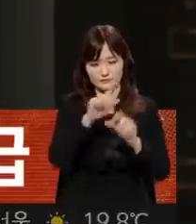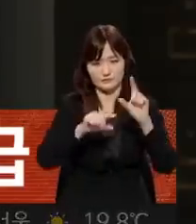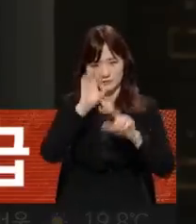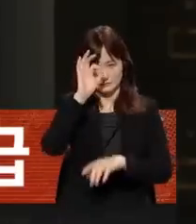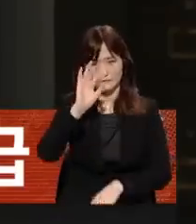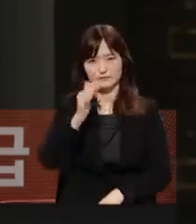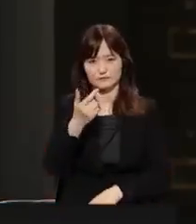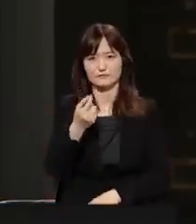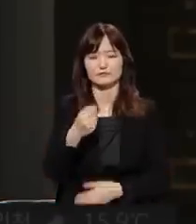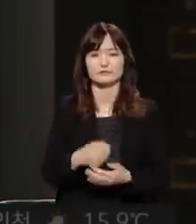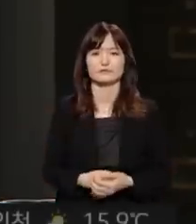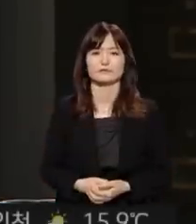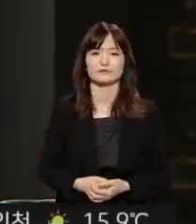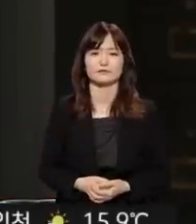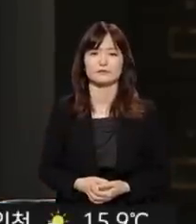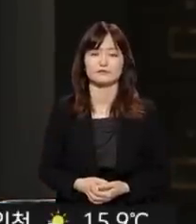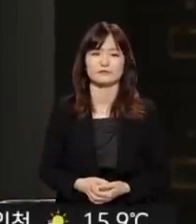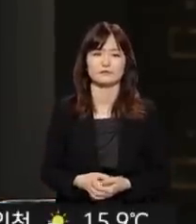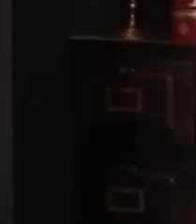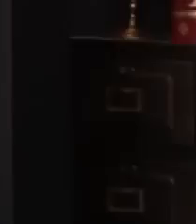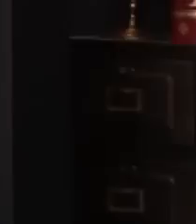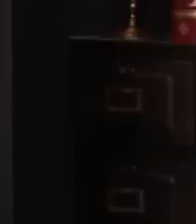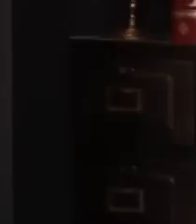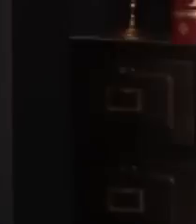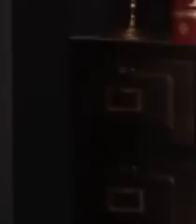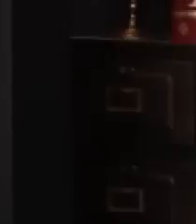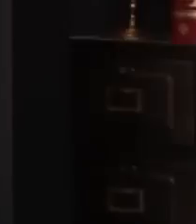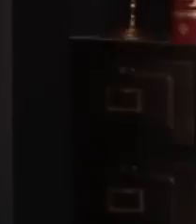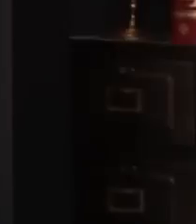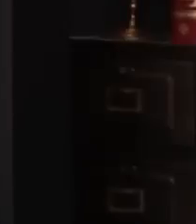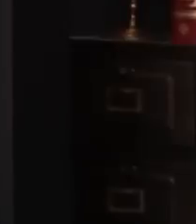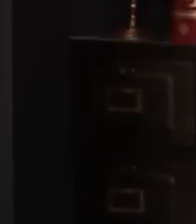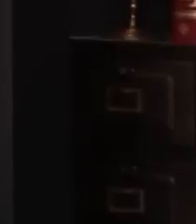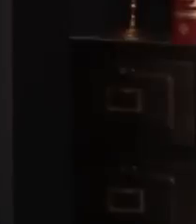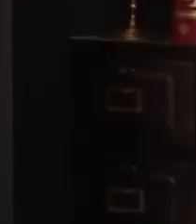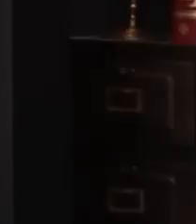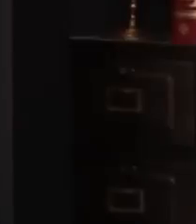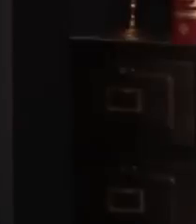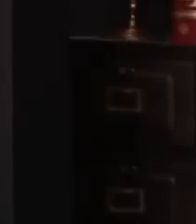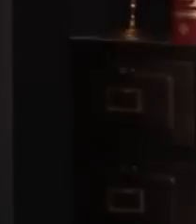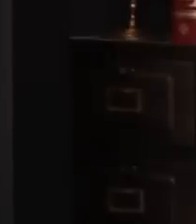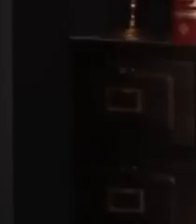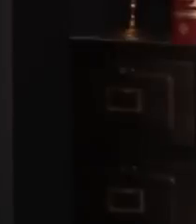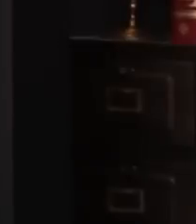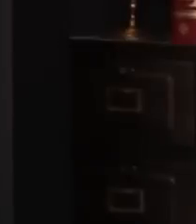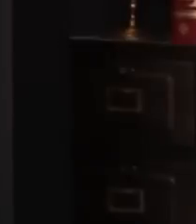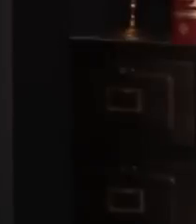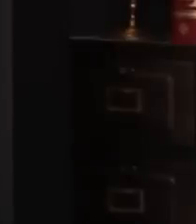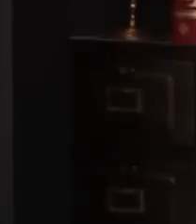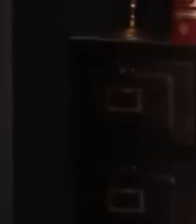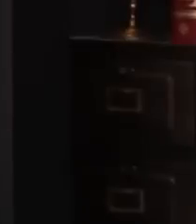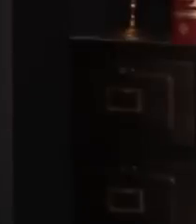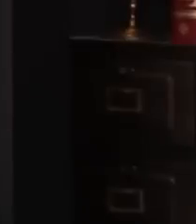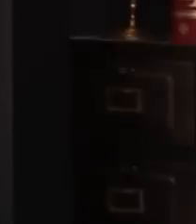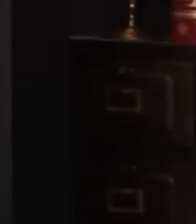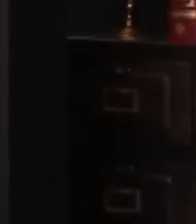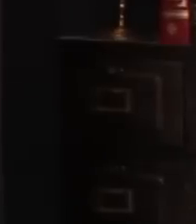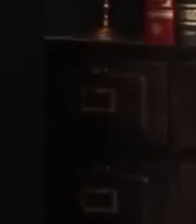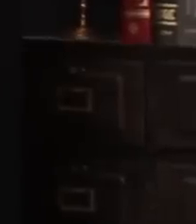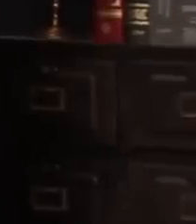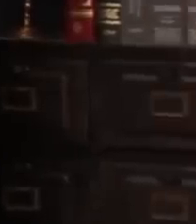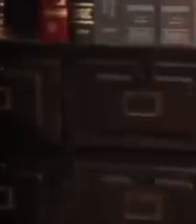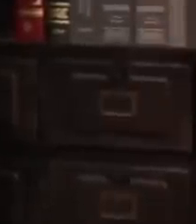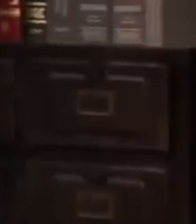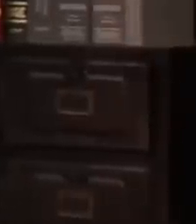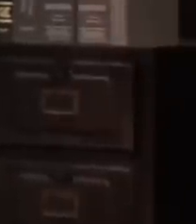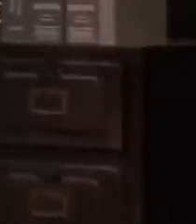되겠네요 첫 번째 사건 일단이 정도로 정리하고 가족 여러분 잊지 마시고 구독과 좋아요 알림 설정 여기